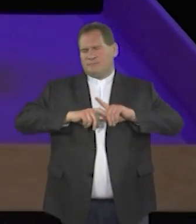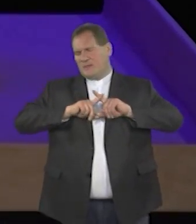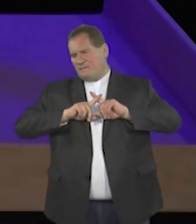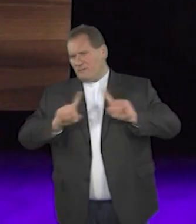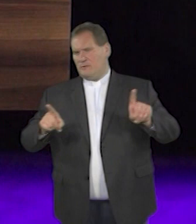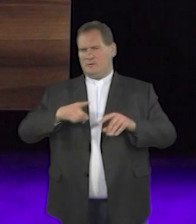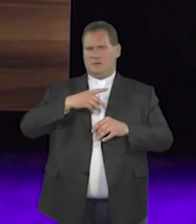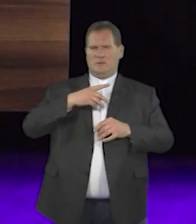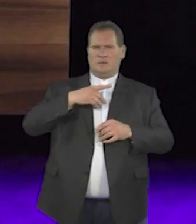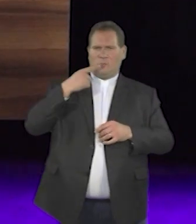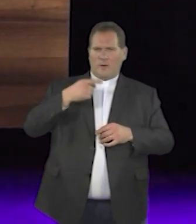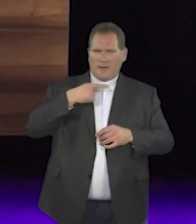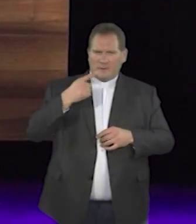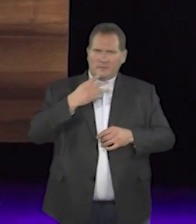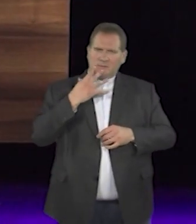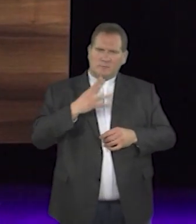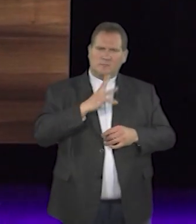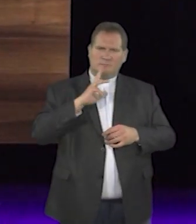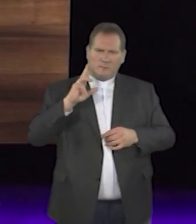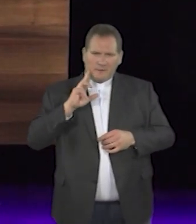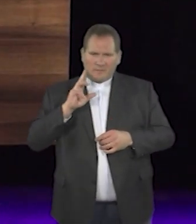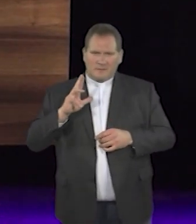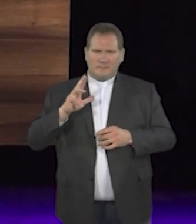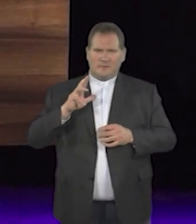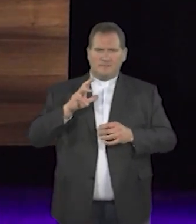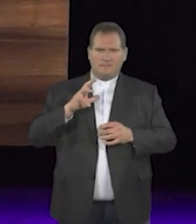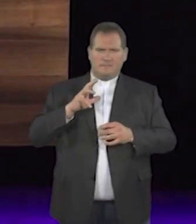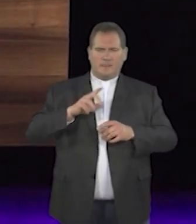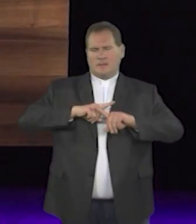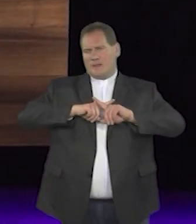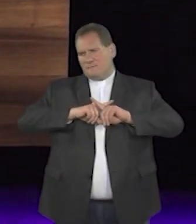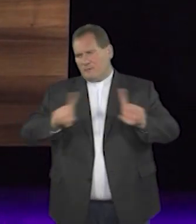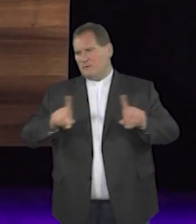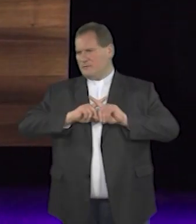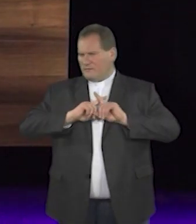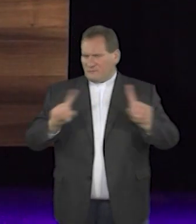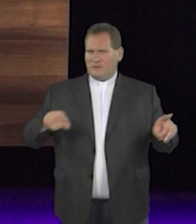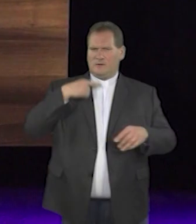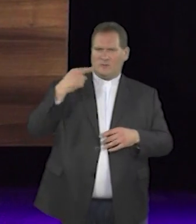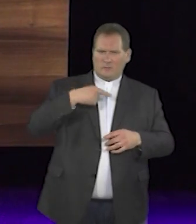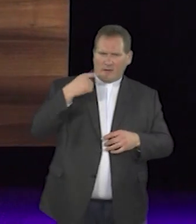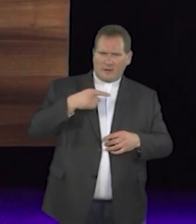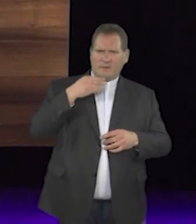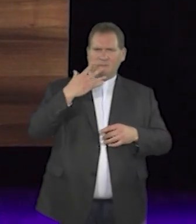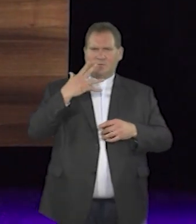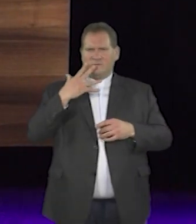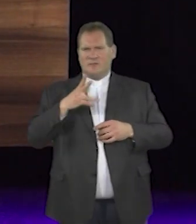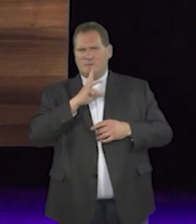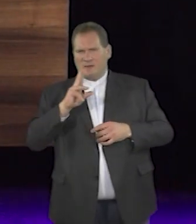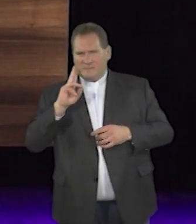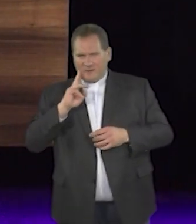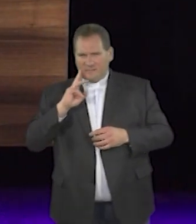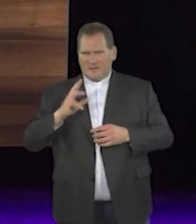wolno kłamać, mówiła mama. Nie wolno kłamać, mówiła